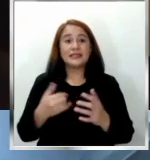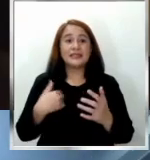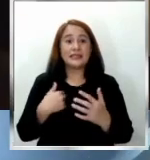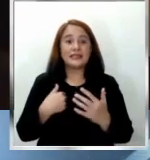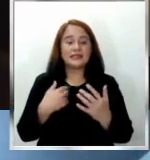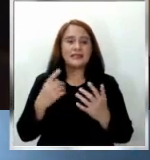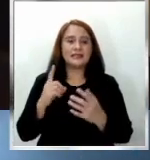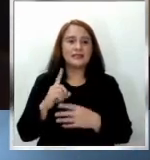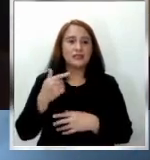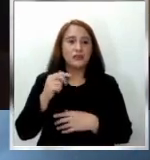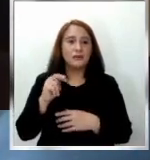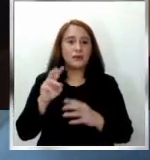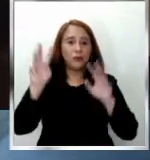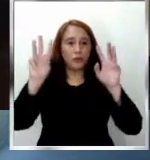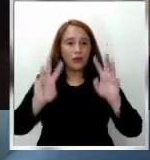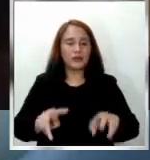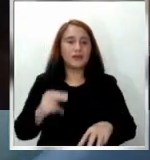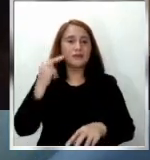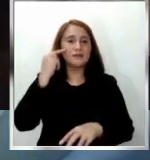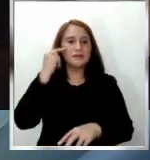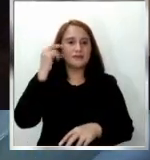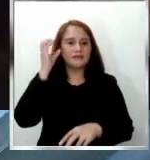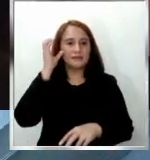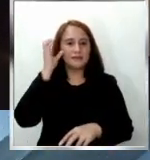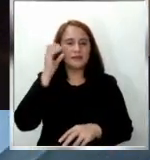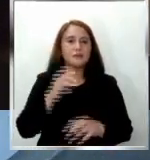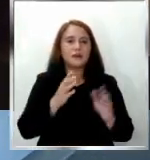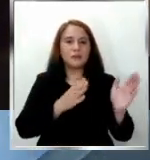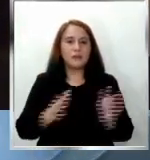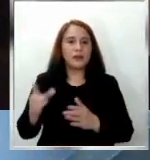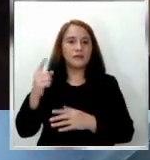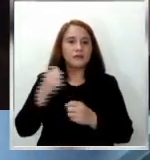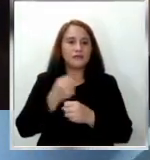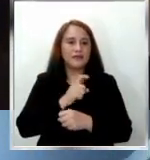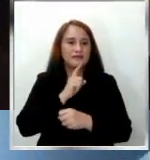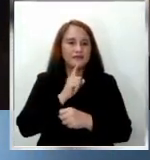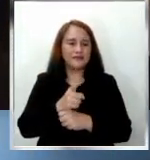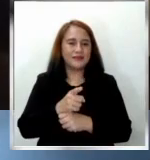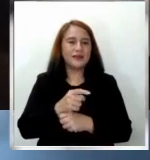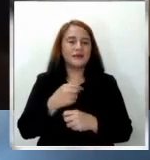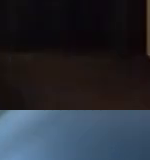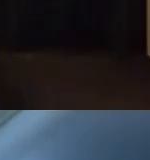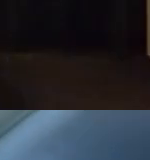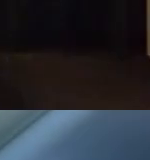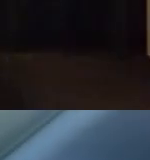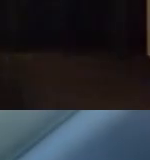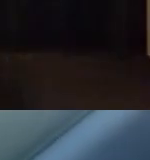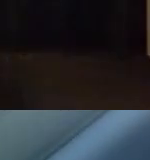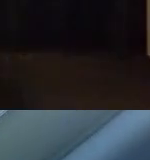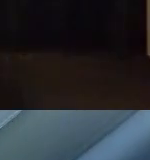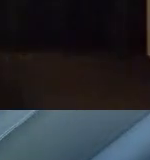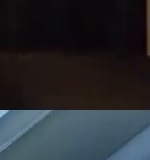Weather. Ako po si Nathaniel Cruz. Magplano para sigurado. I am ready. Servisyong totoo ng GMA News.